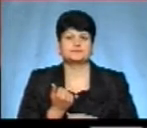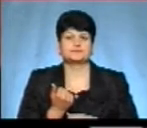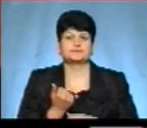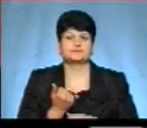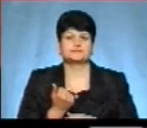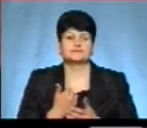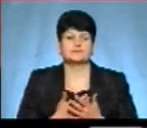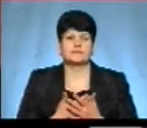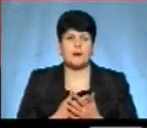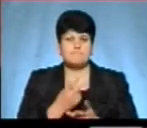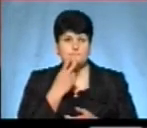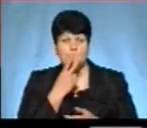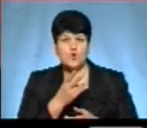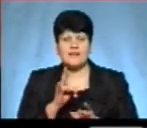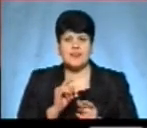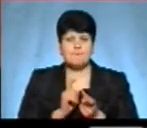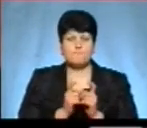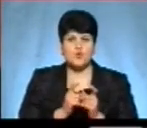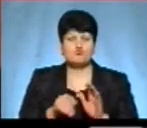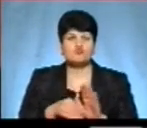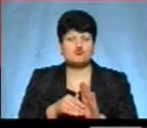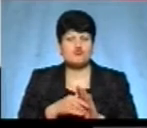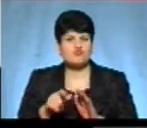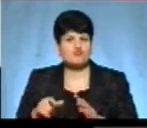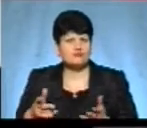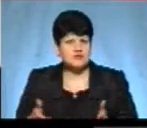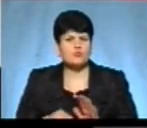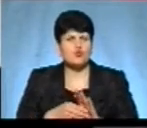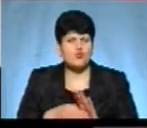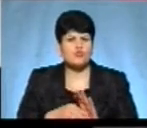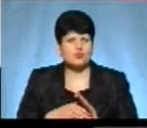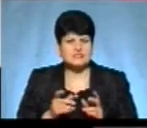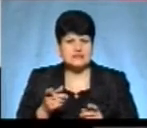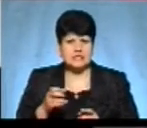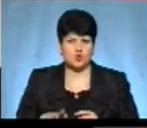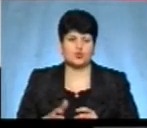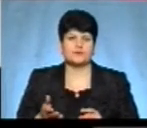його, скажімо так, погляд на боротьбу із корупцією, боротьбу